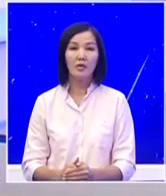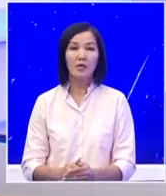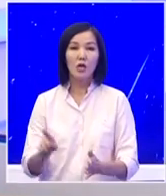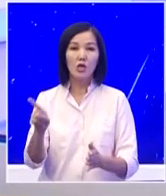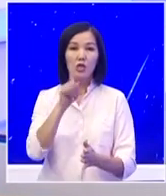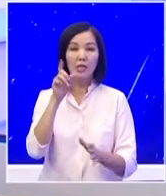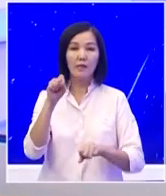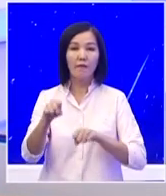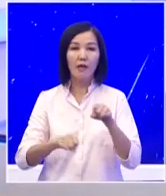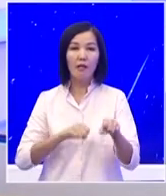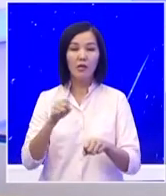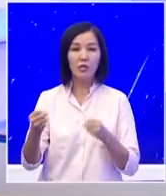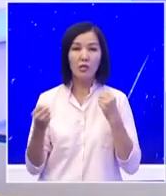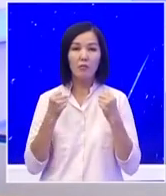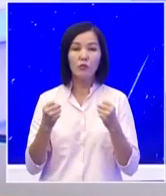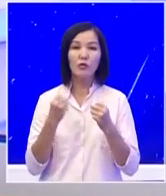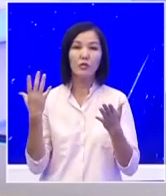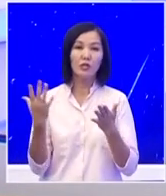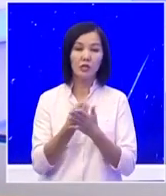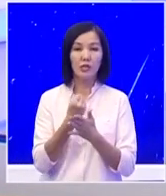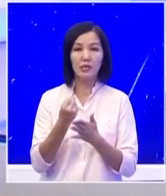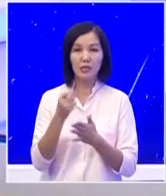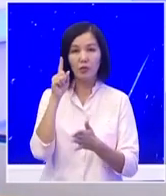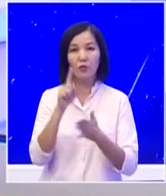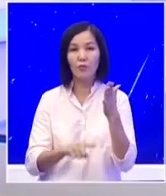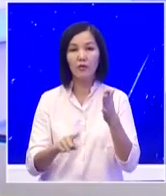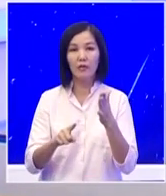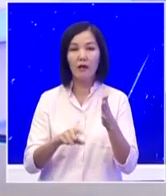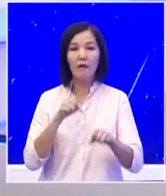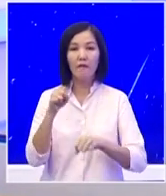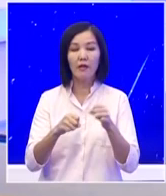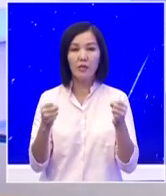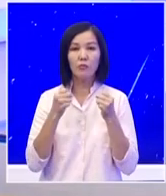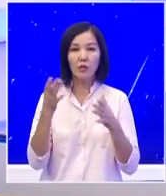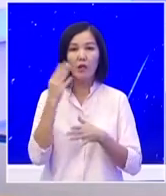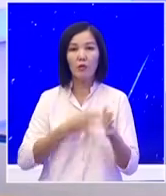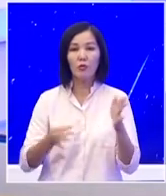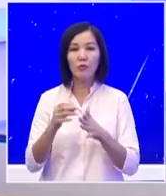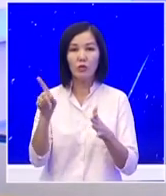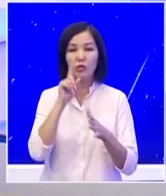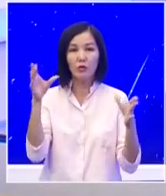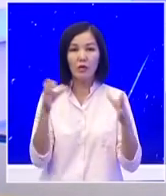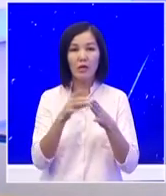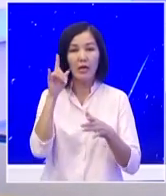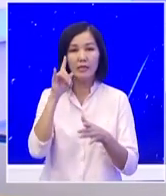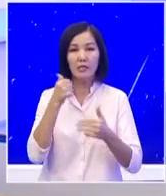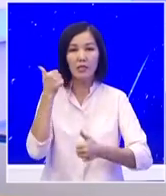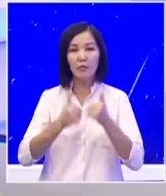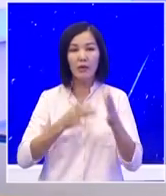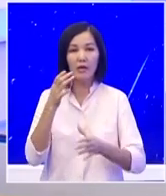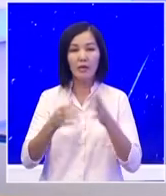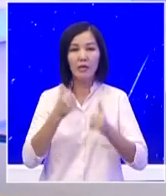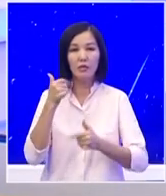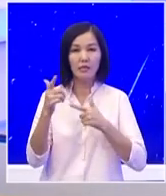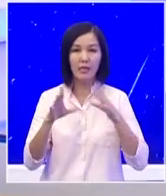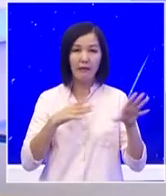Жас велошабандоздар жеңістен үмітті. Велоспорттан Алматы облысының жасөспірімдер құрама командасы Қазақстан чемпионатымен халықаралық